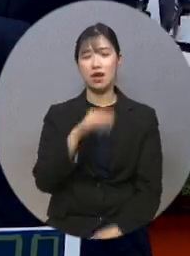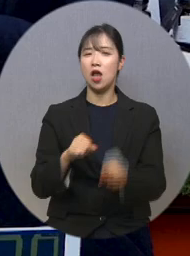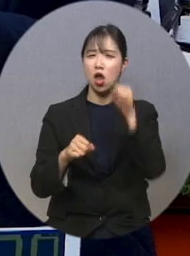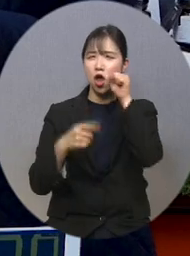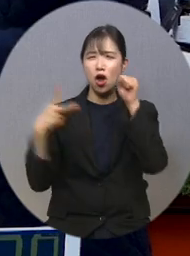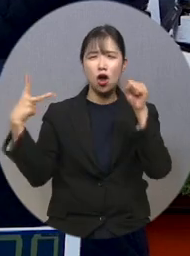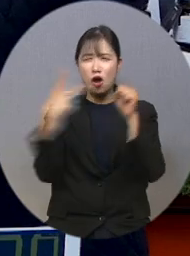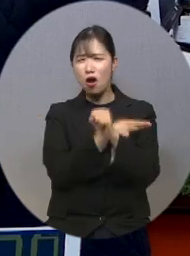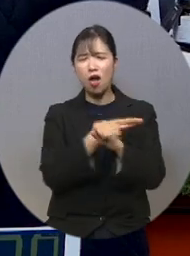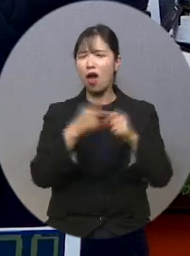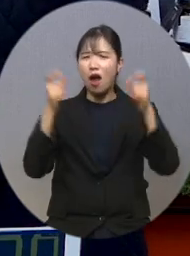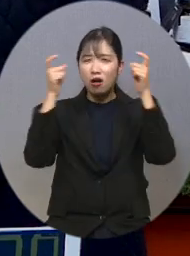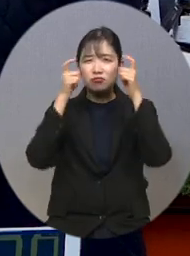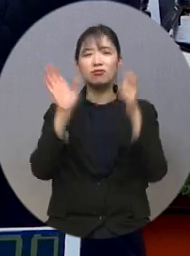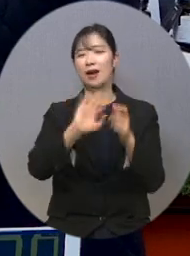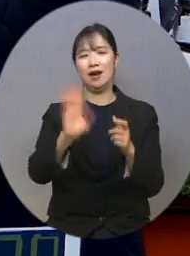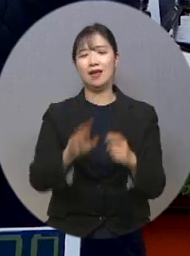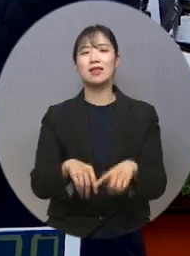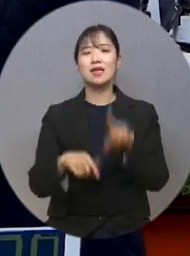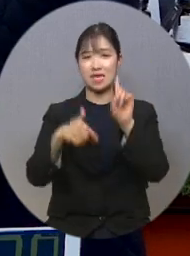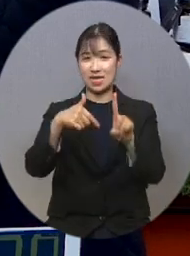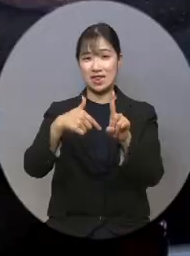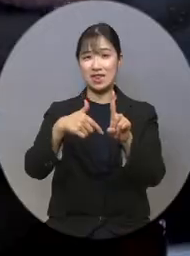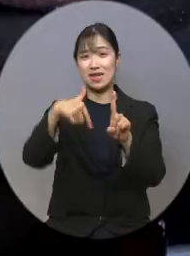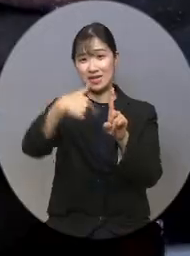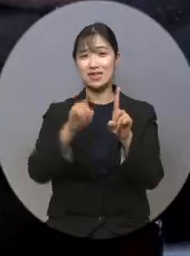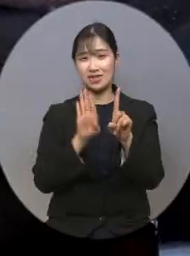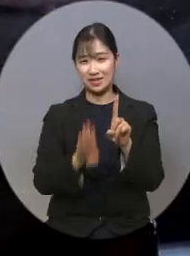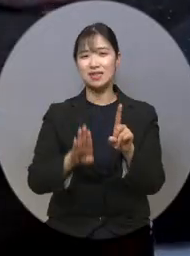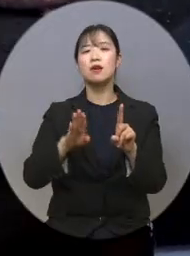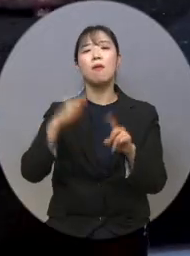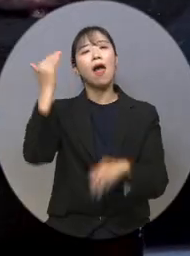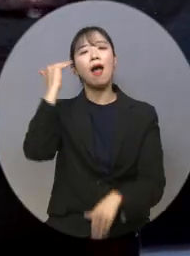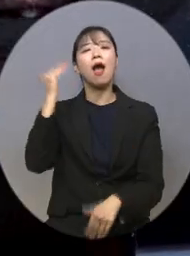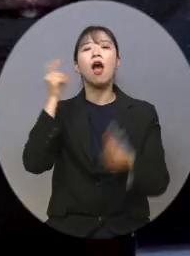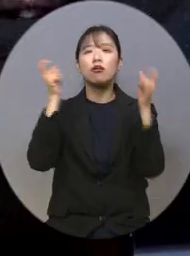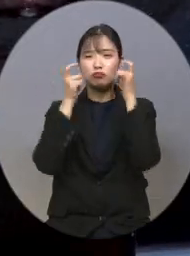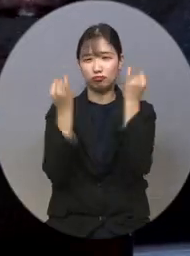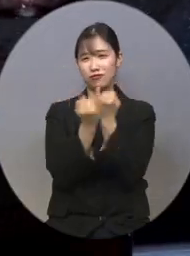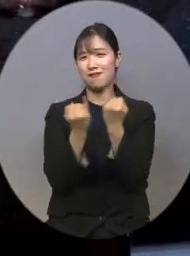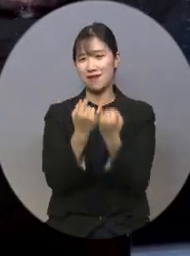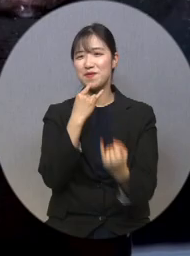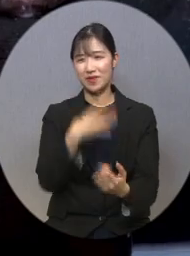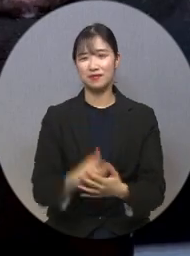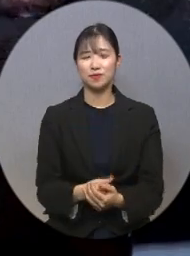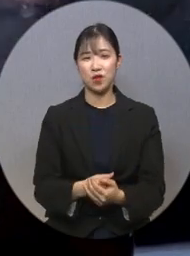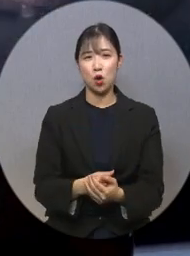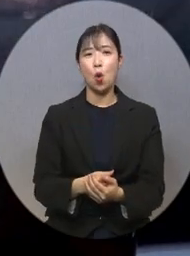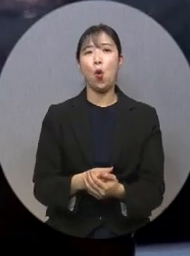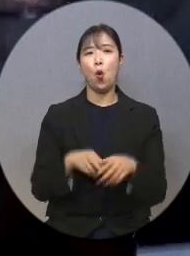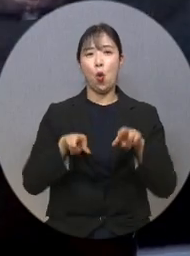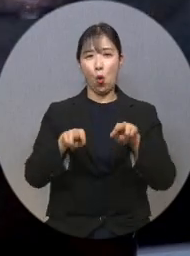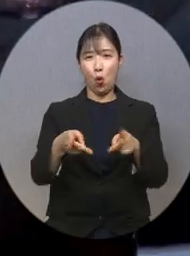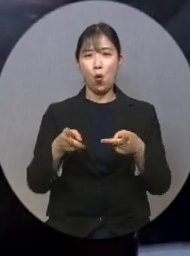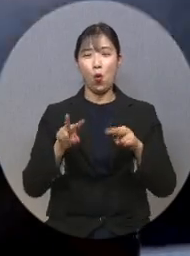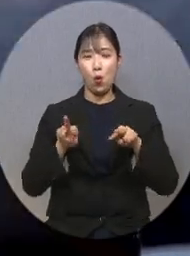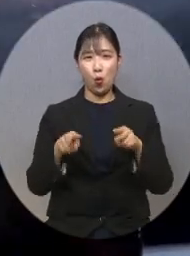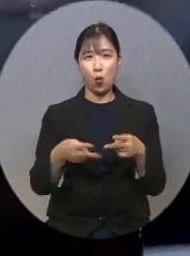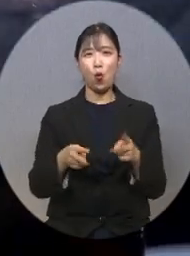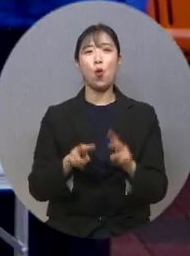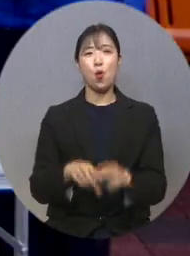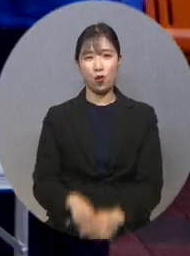사용하지 않고요. 오. 암소 1등급 한우만 사용하고 있습니다. 이야! 오! 지글 지글 지글 지글!